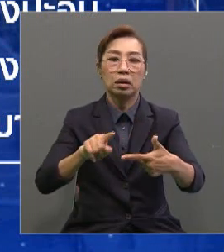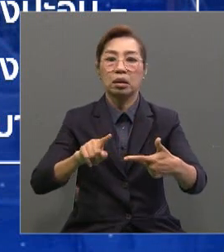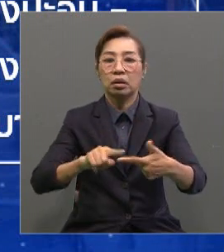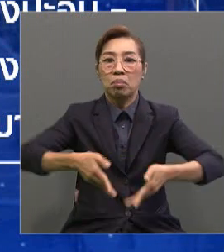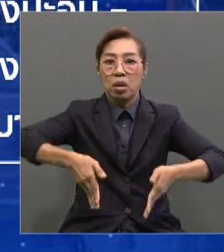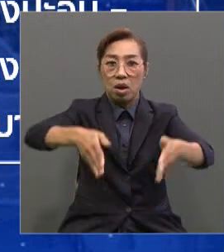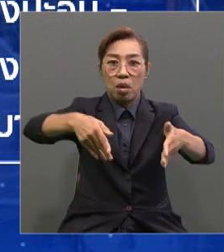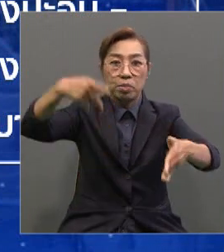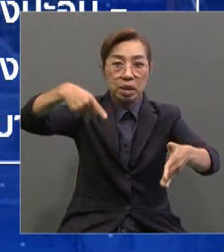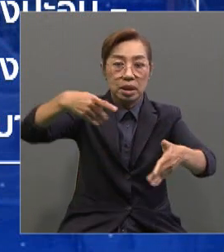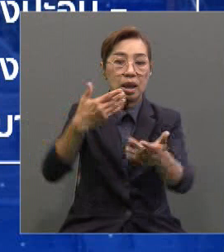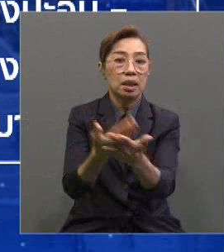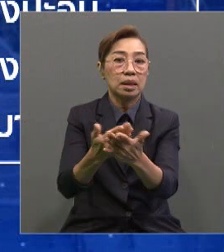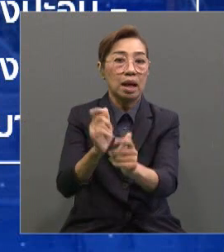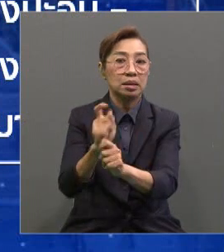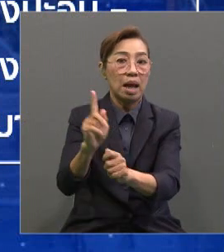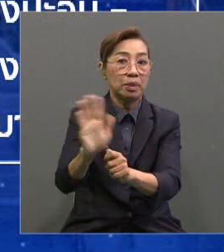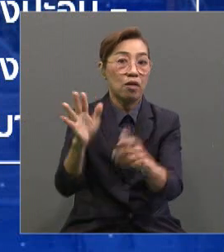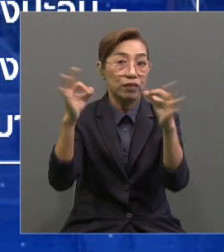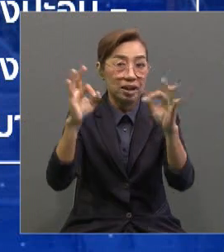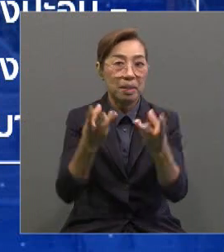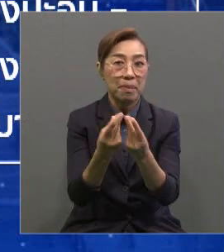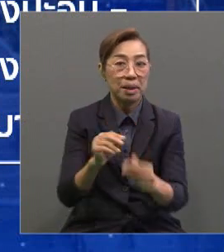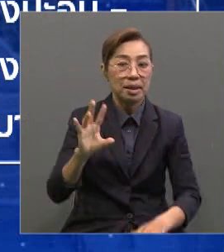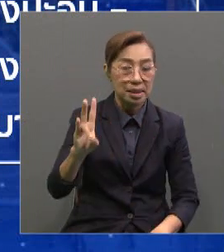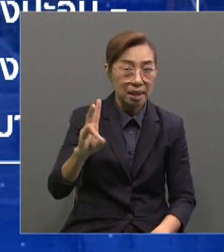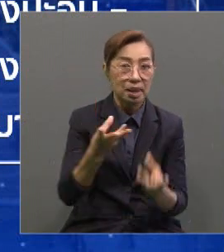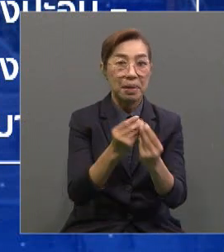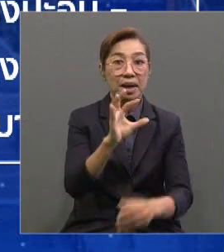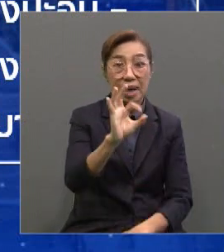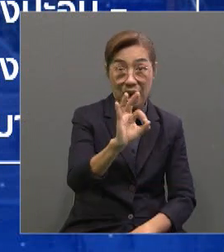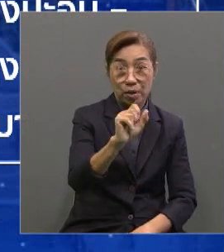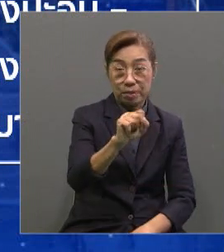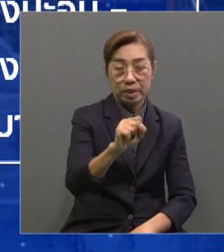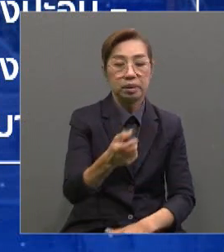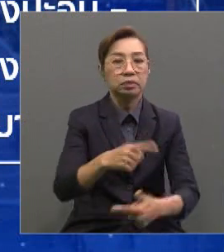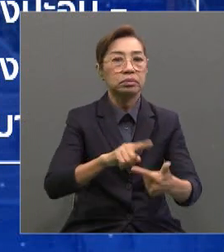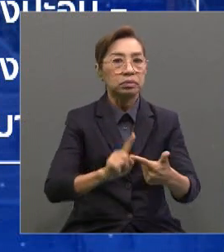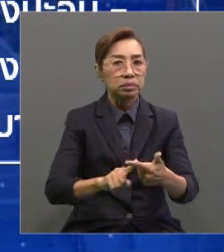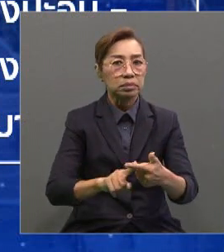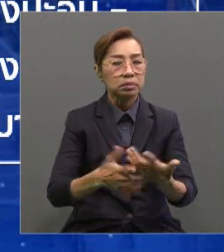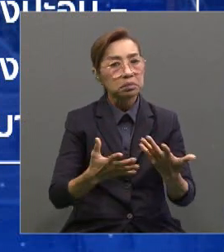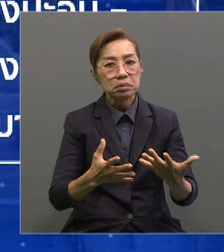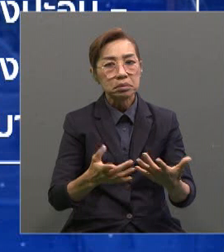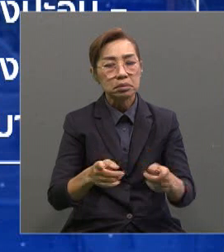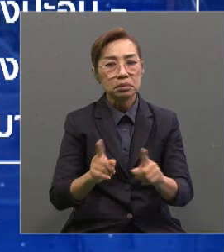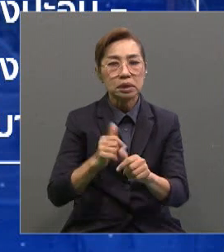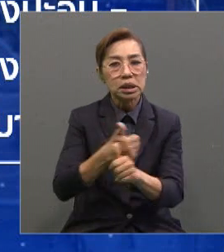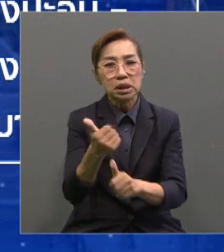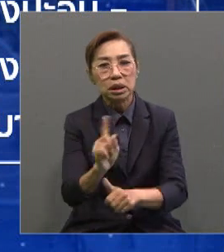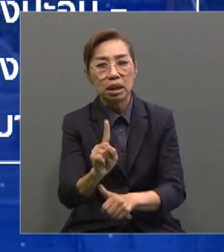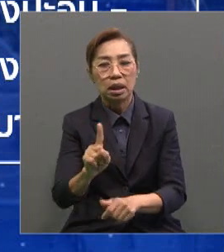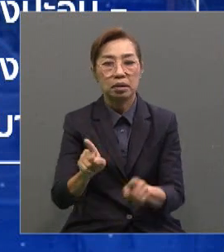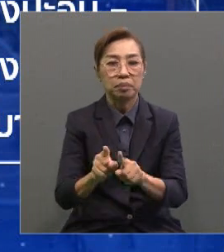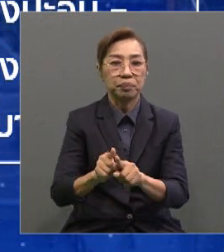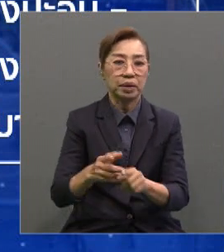อ่ะอย่างค่ามอเตอร์เวยมอเตอร์เวย์หมายเลขแล้วมั้งนะเลข 7หมายเลข 9เนี่ยนะครับค่าครองชีพอื่นๆก็อย่างค่าพลัง